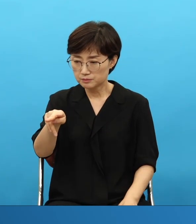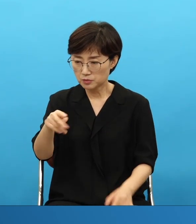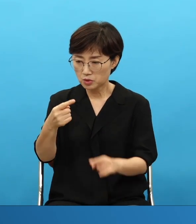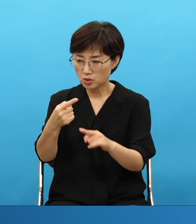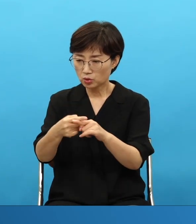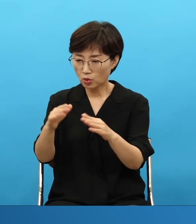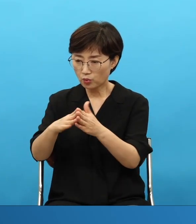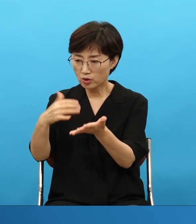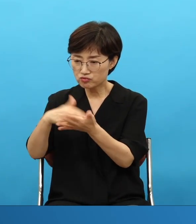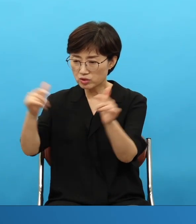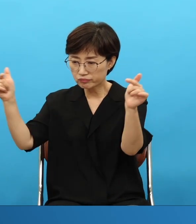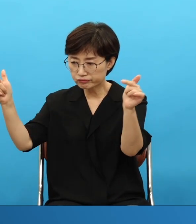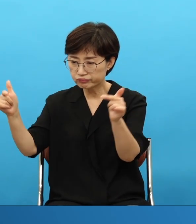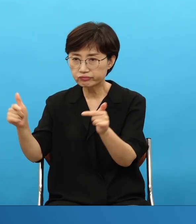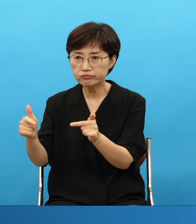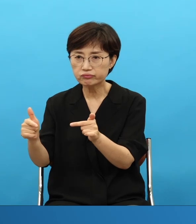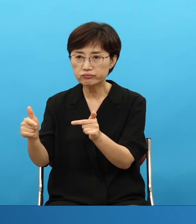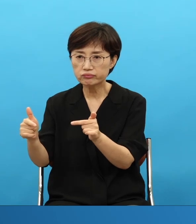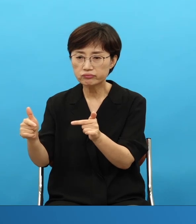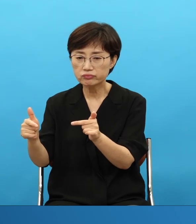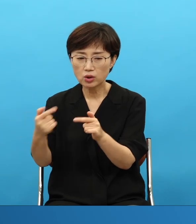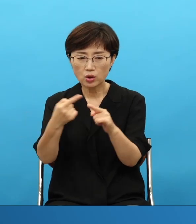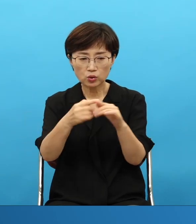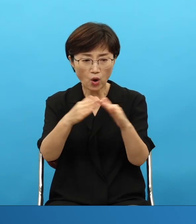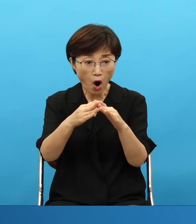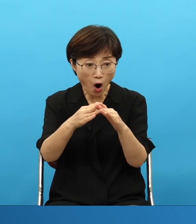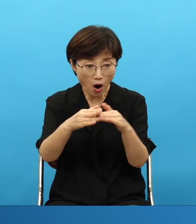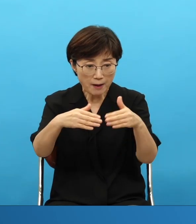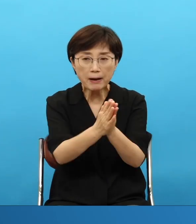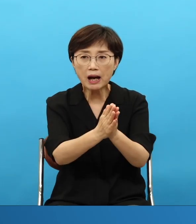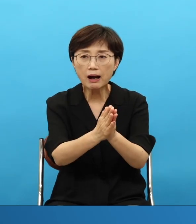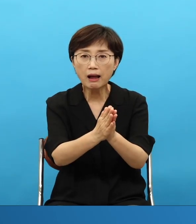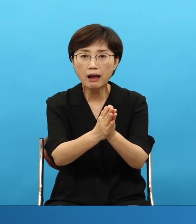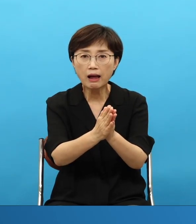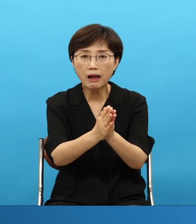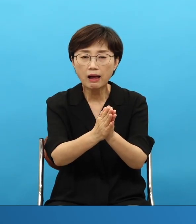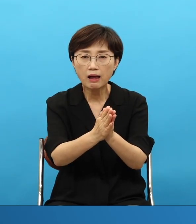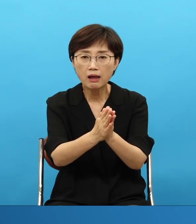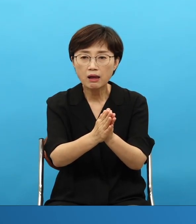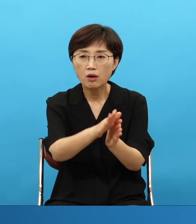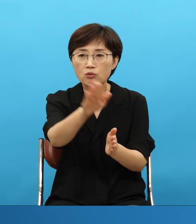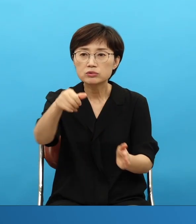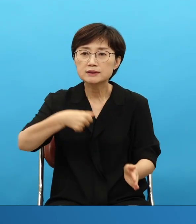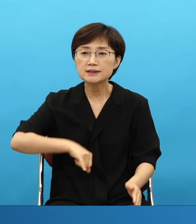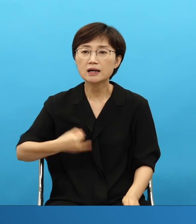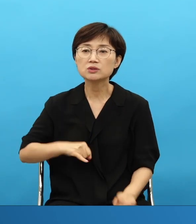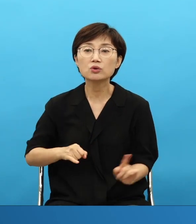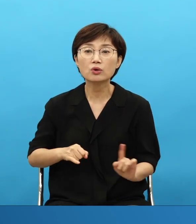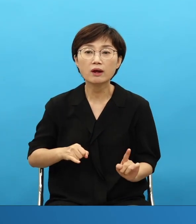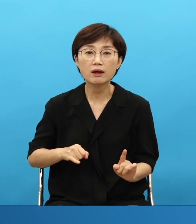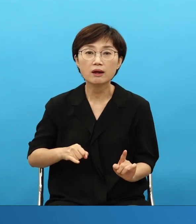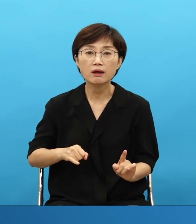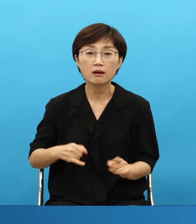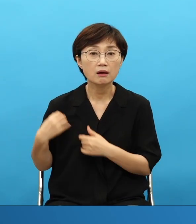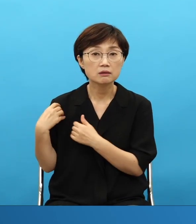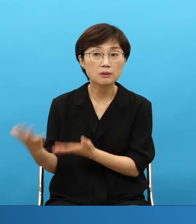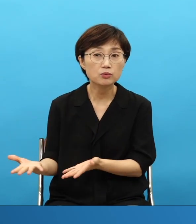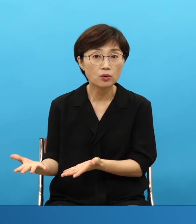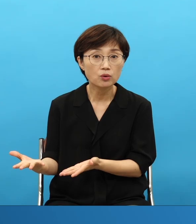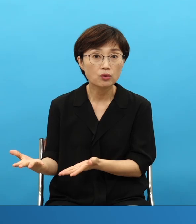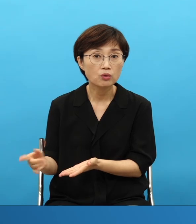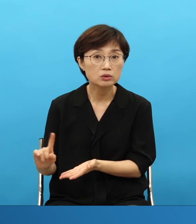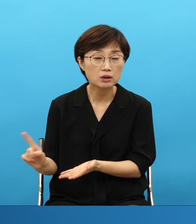후대들은 갈 데가 없어. 마약 파티하러 가고 있고 Churches of the world are closing their doors. The posterity have nowhere to go. They're having drug